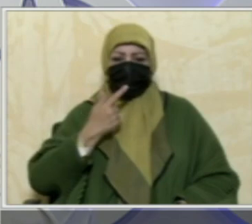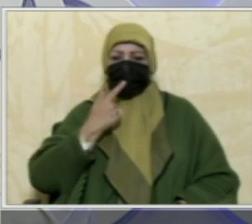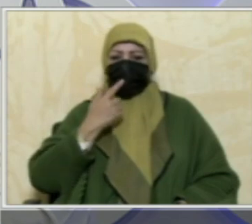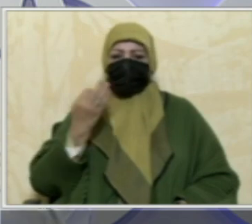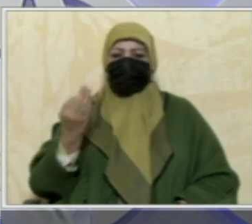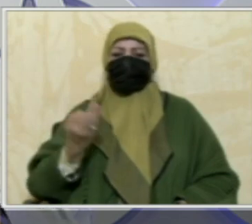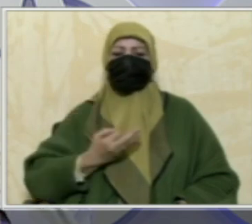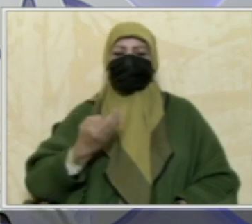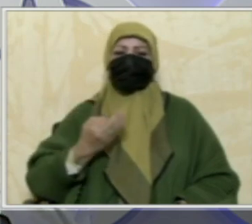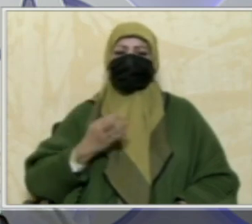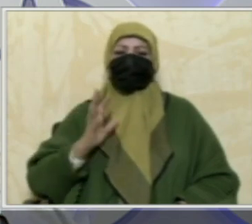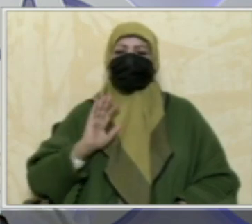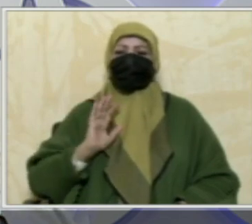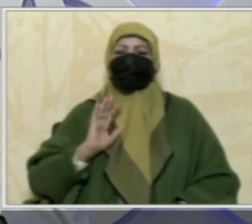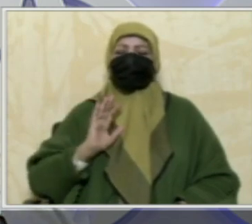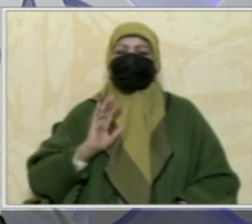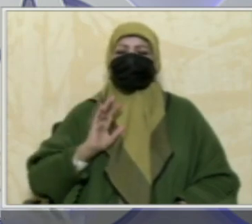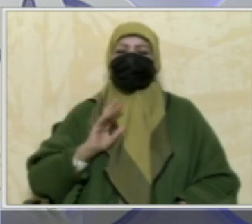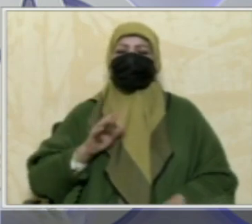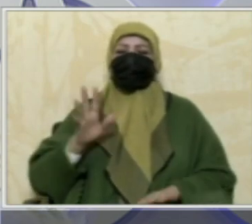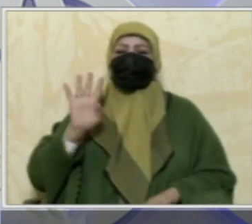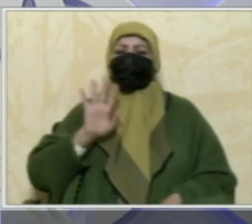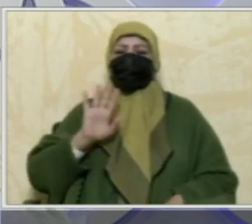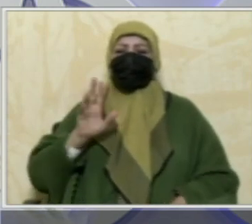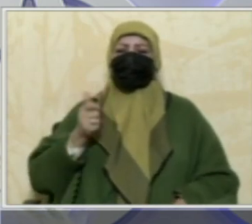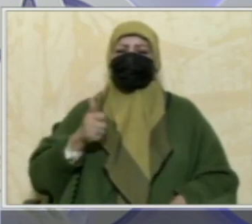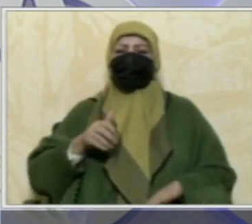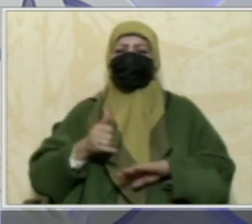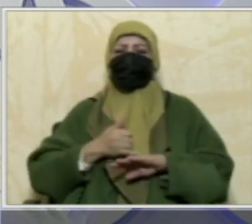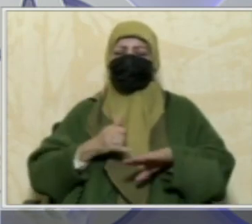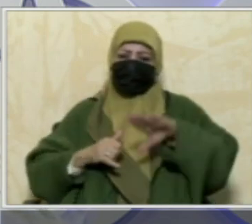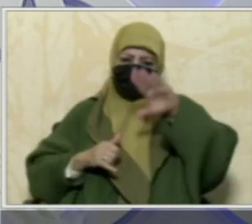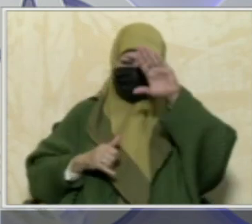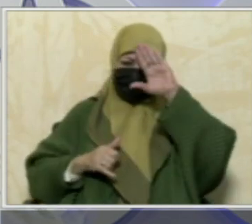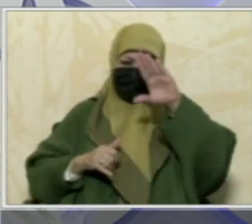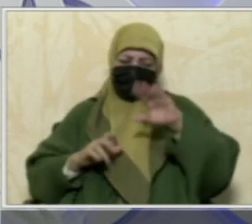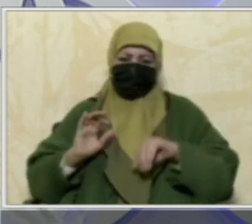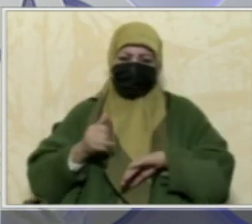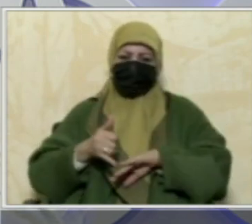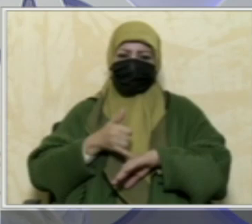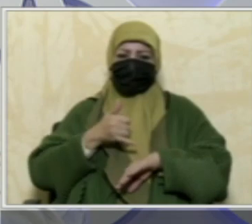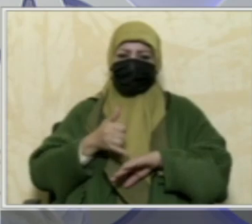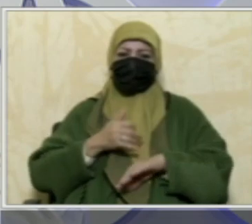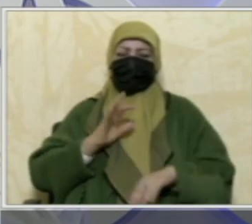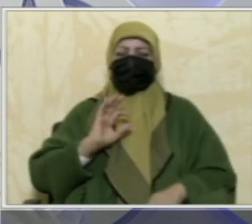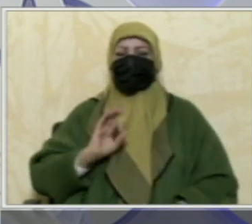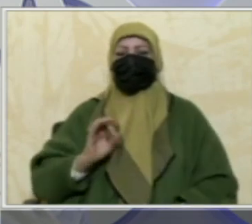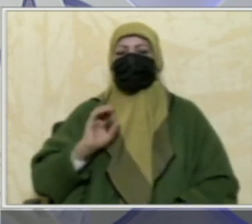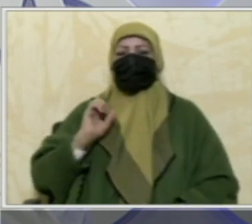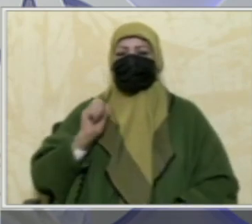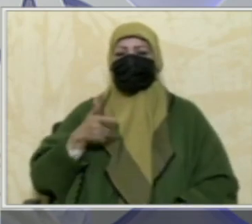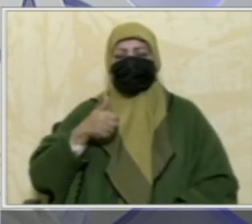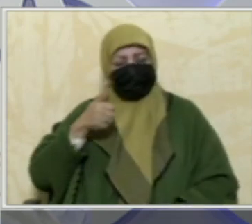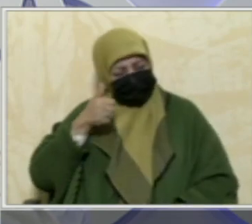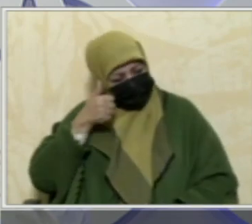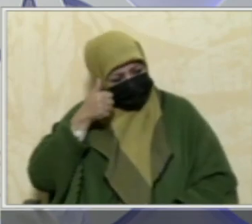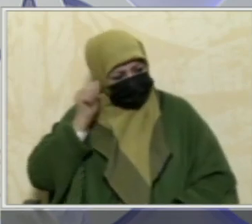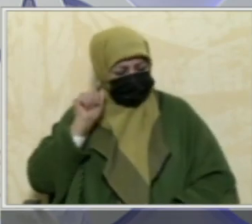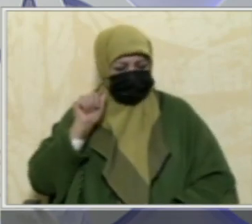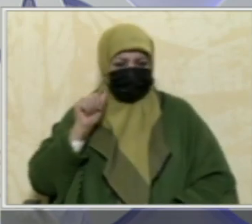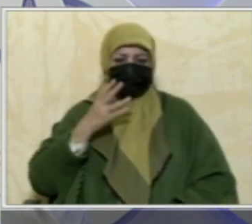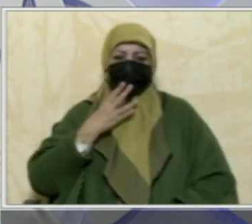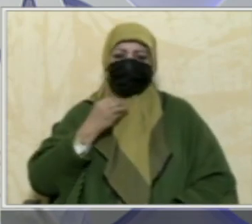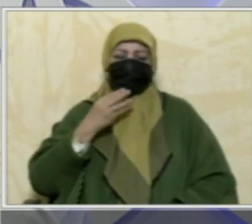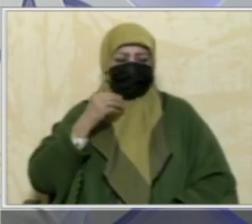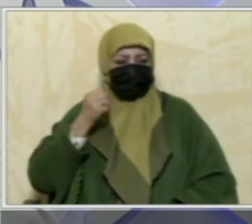الذين يستحبون الابل اولا ثم البقر ثم الضان ثم المعز لكن عندنا هو طيب